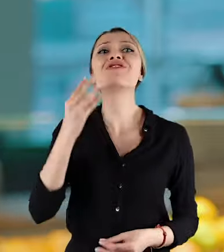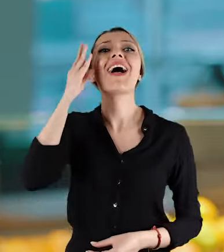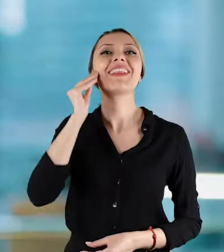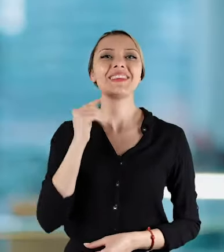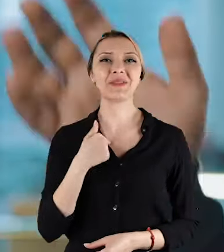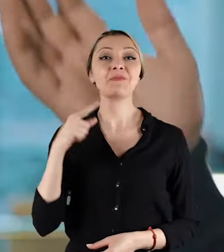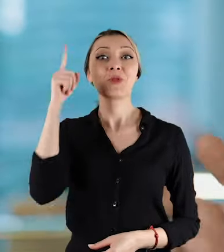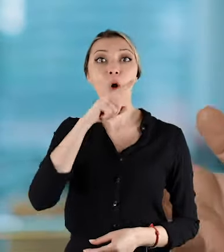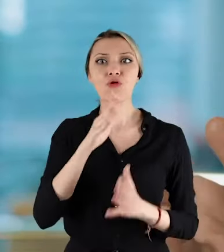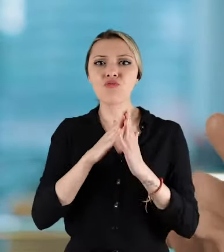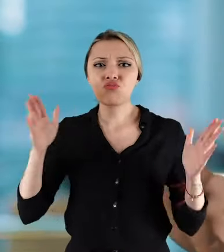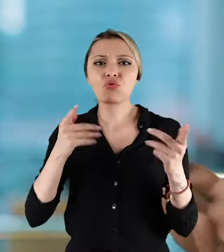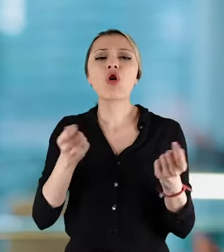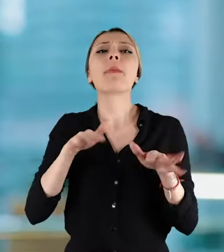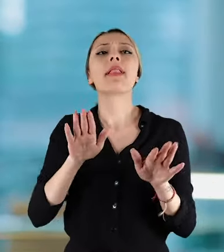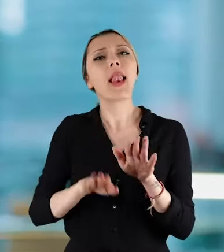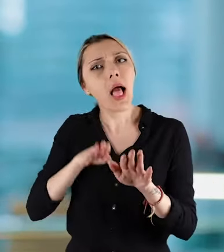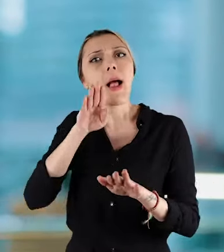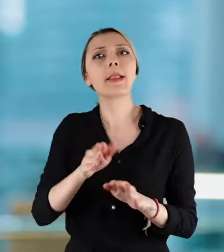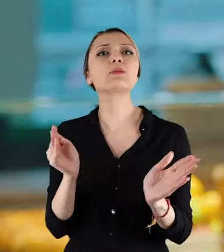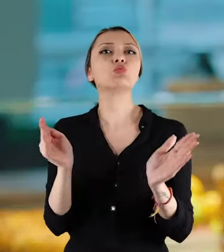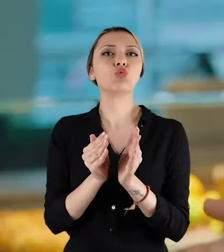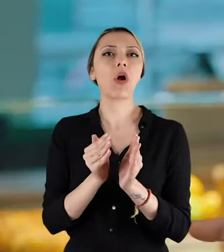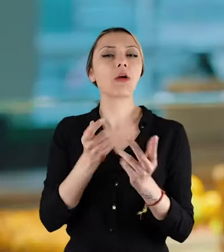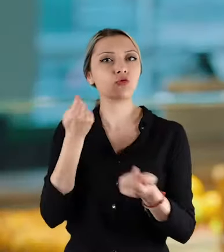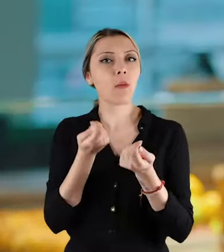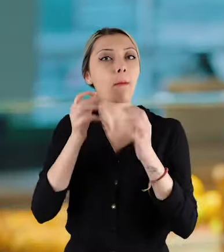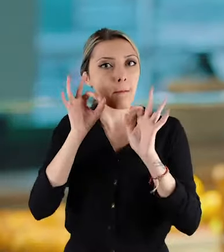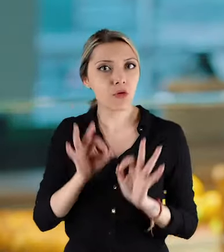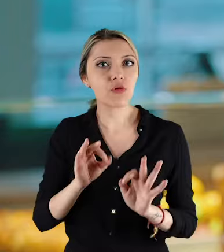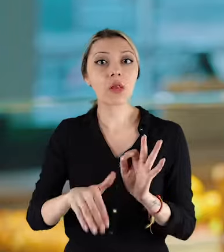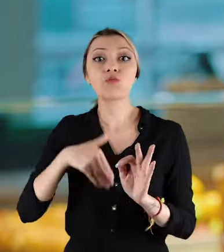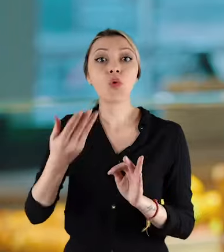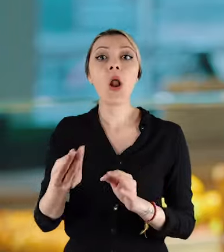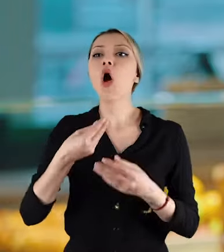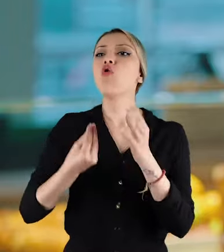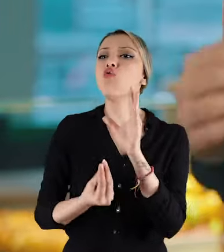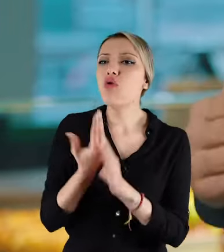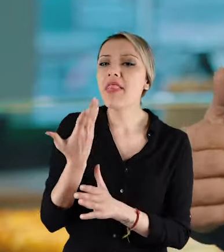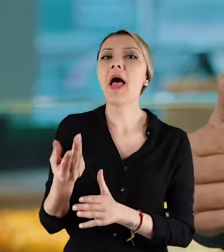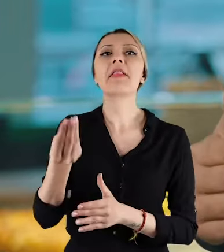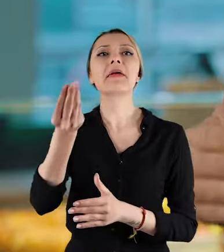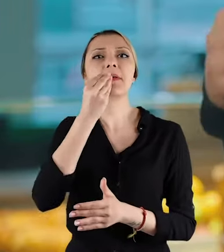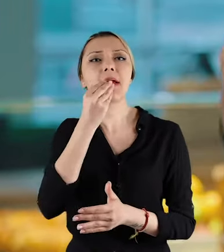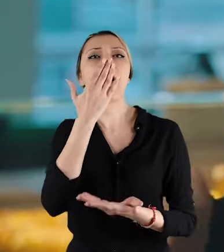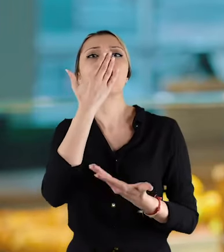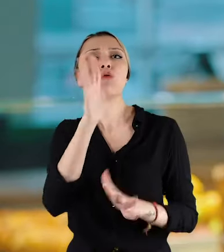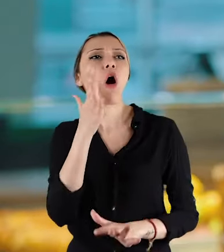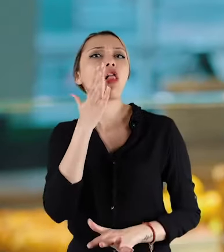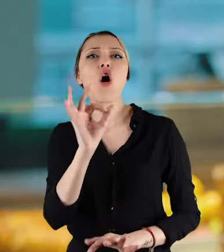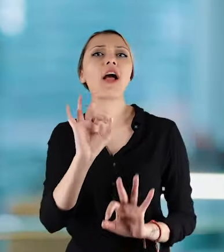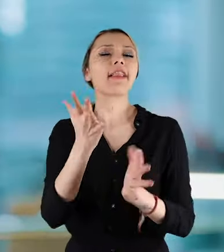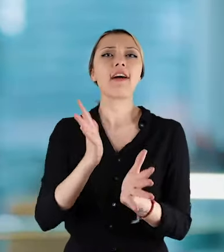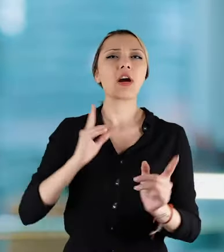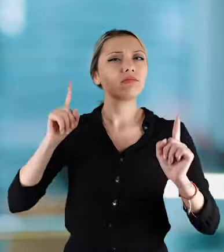anladım aslında. Büyük bir baraj inşa etmektense önce bir kanalını kuralım ve o kanalda üreticiyi, tüketiciyi, gıdayı, doğalı, organiği